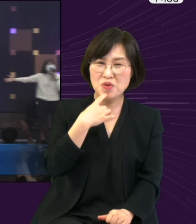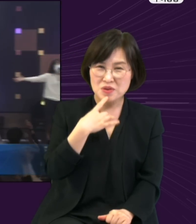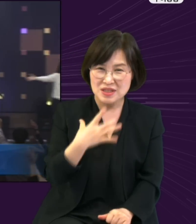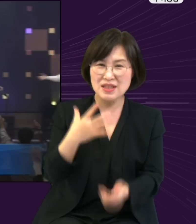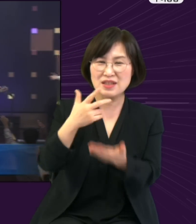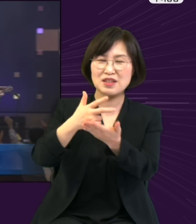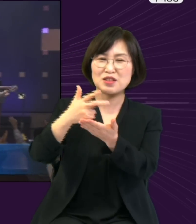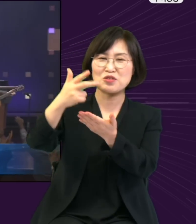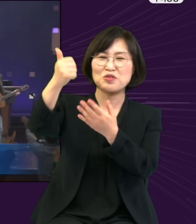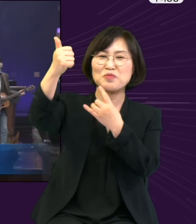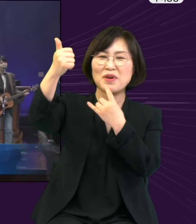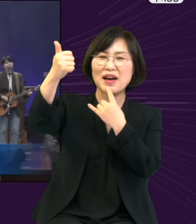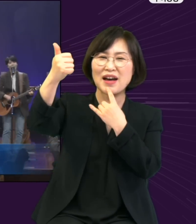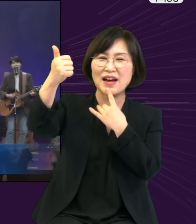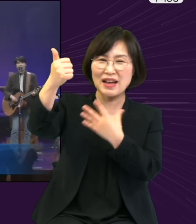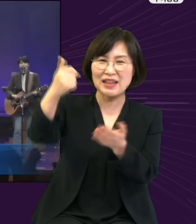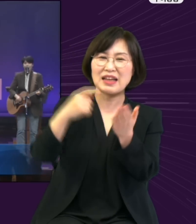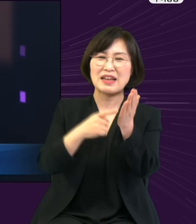오직 주만